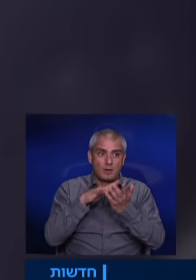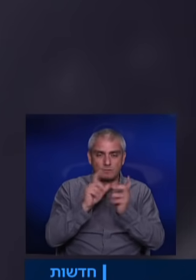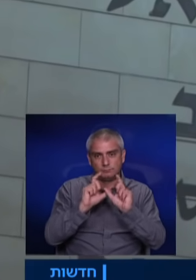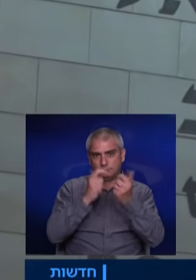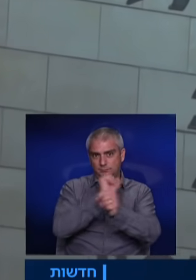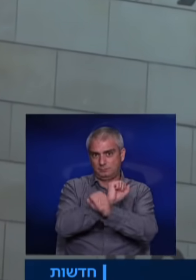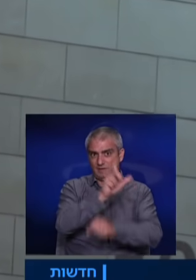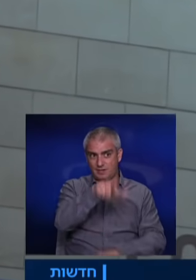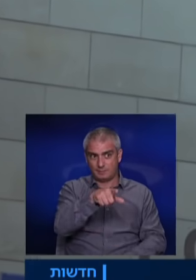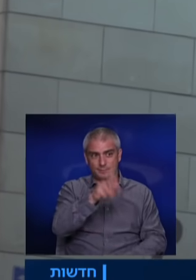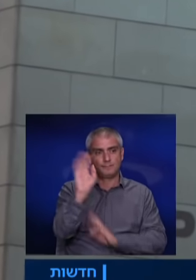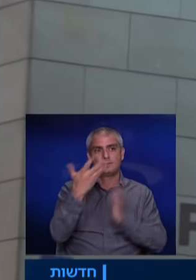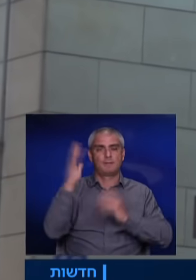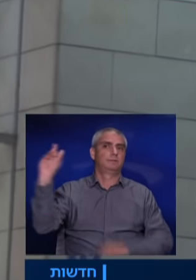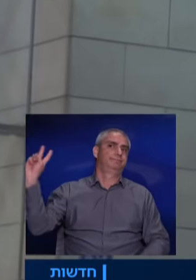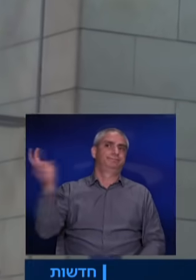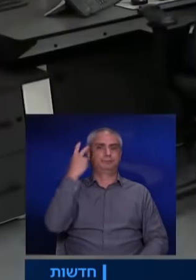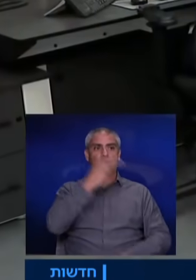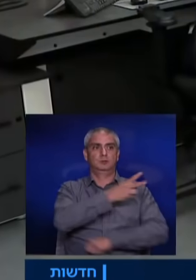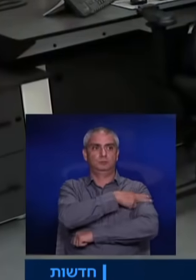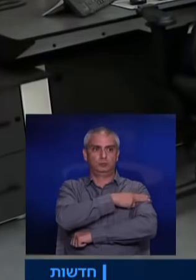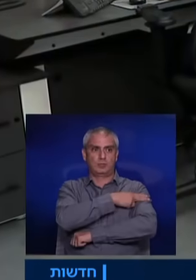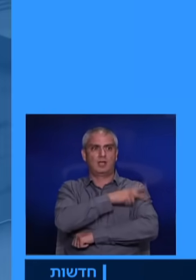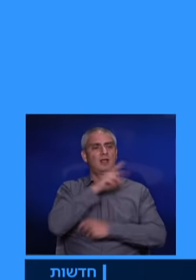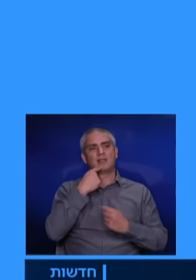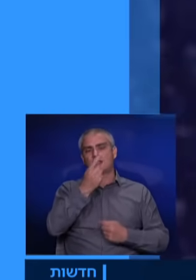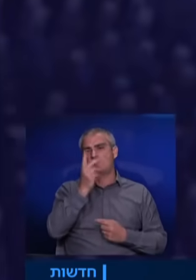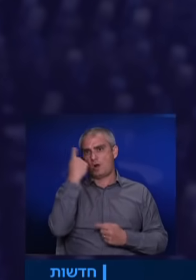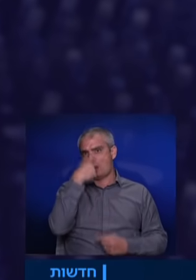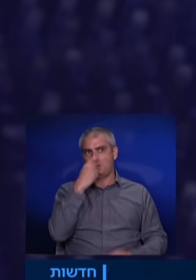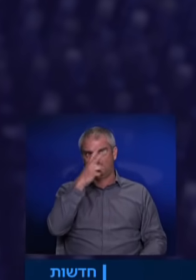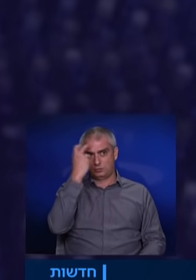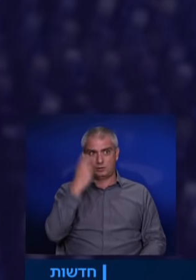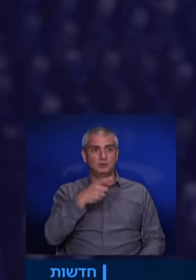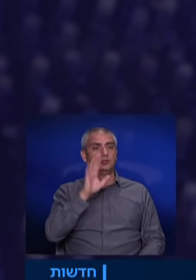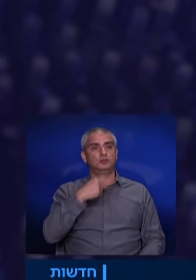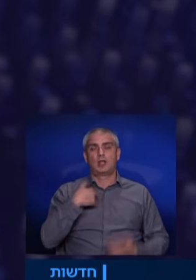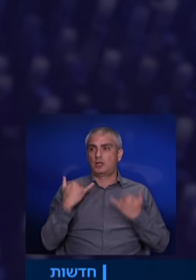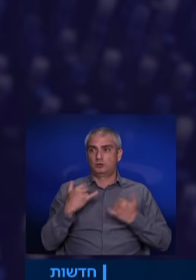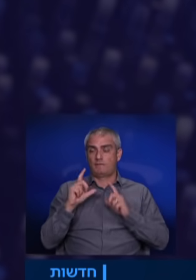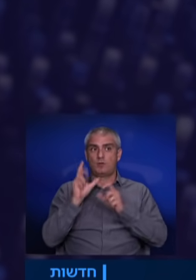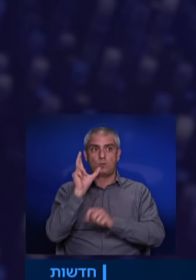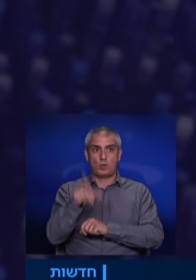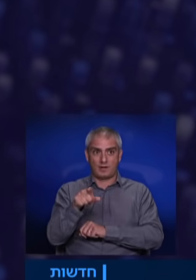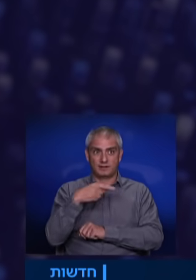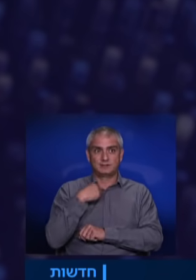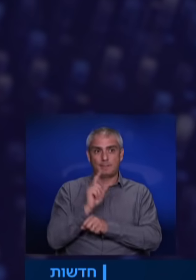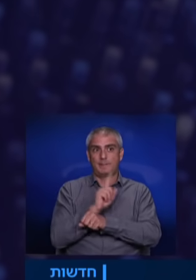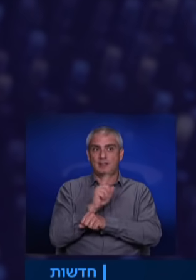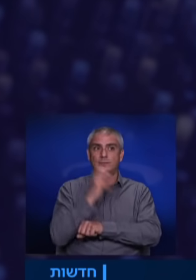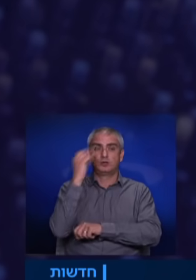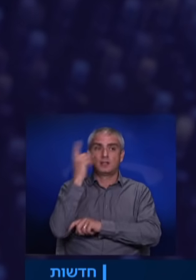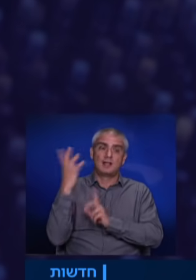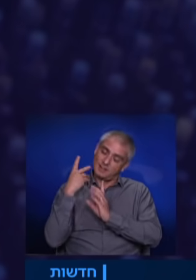את החשוד וממהרים להזעיק את המשטרה תוך כדי דיווח על חזותו. יש לי כרגע מעוכב, אני צריך